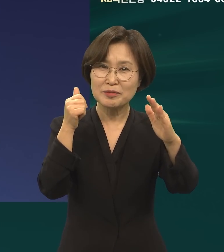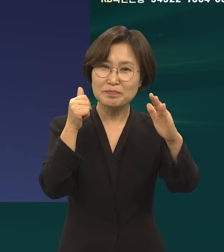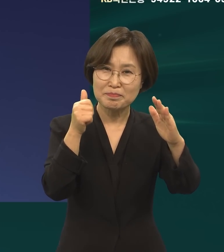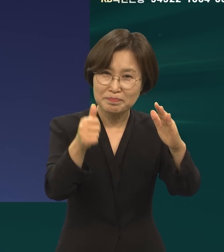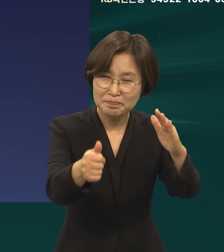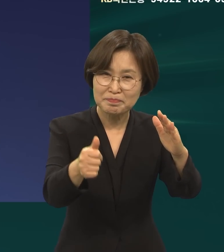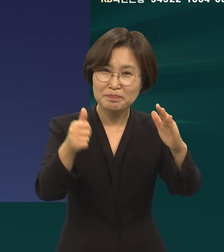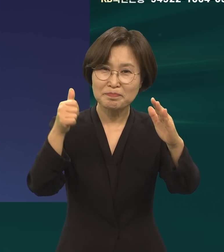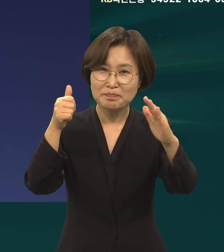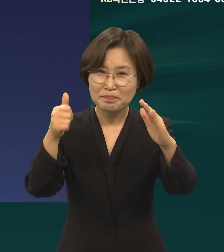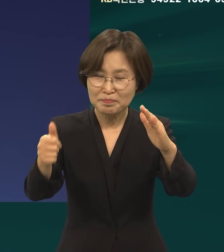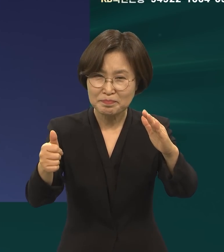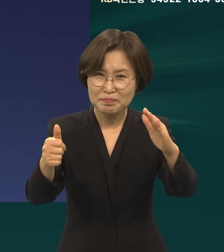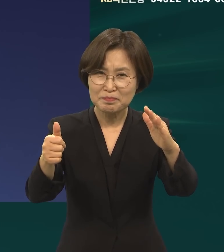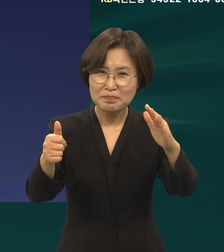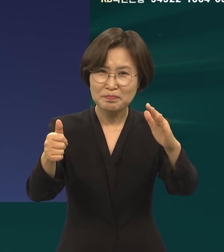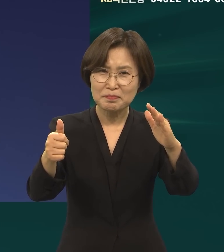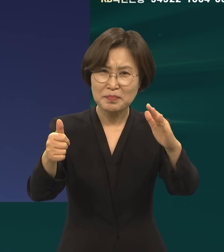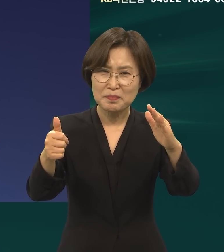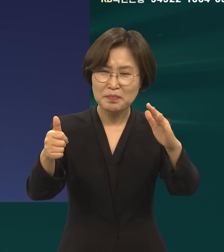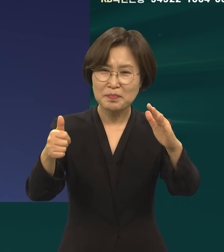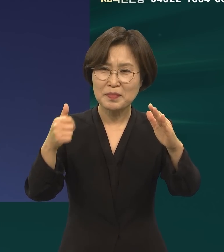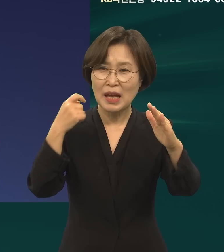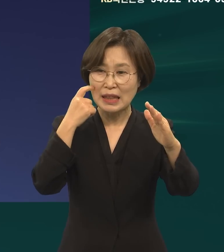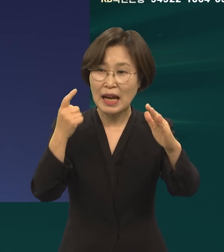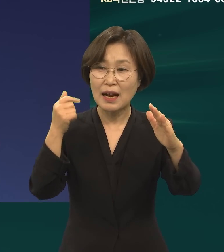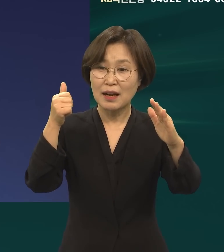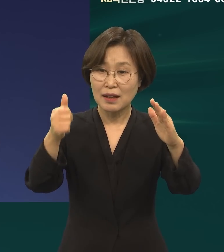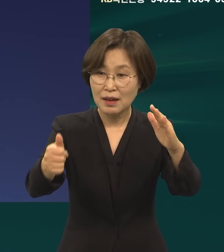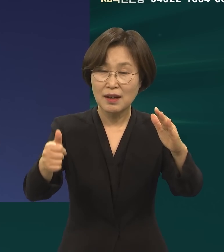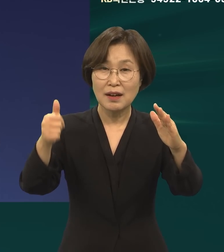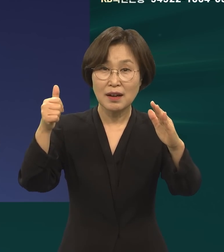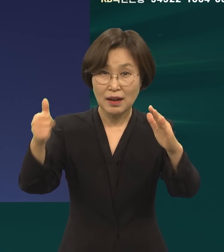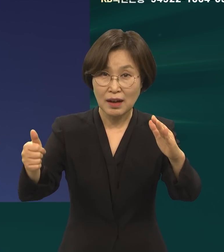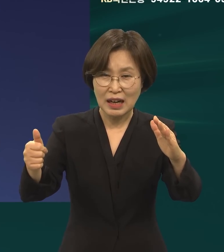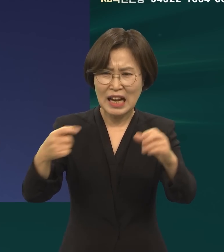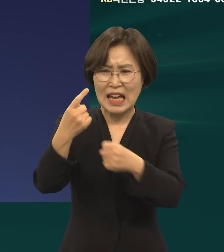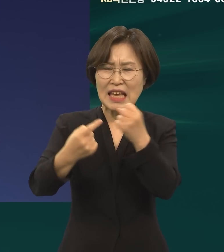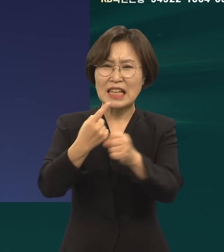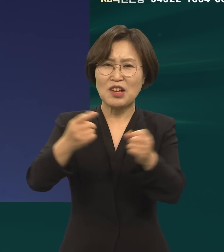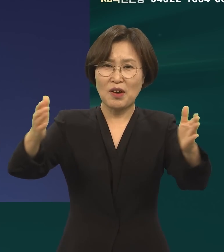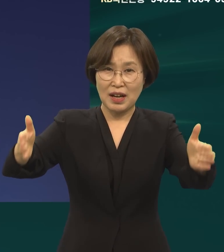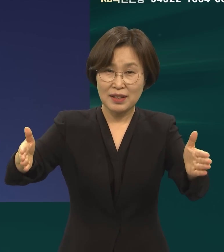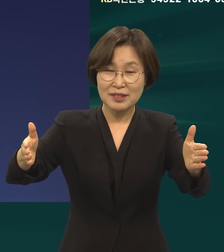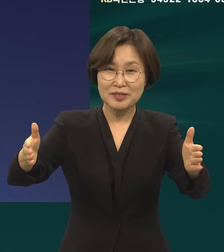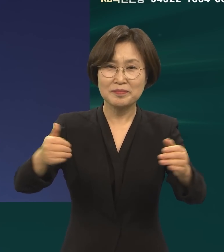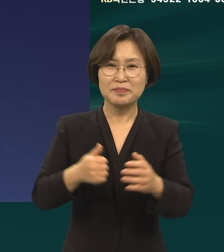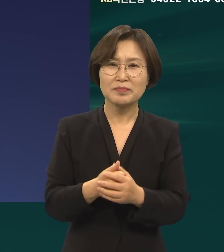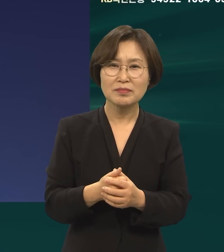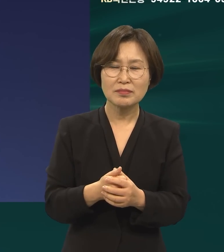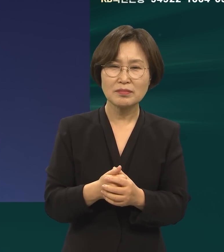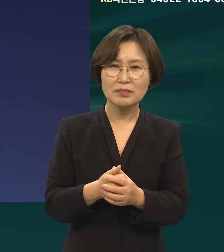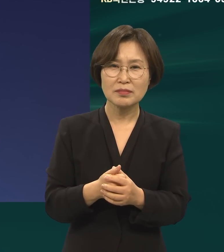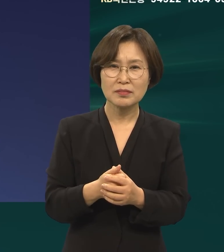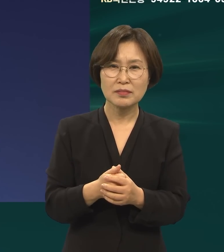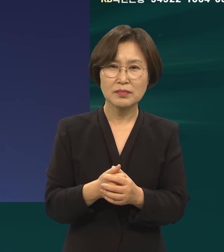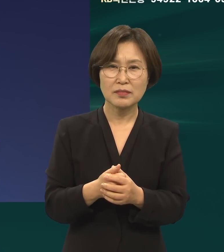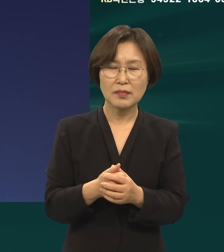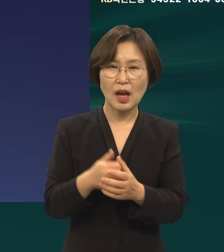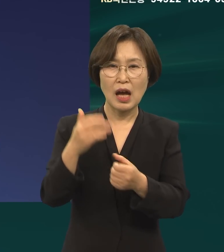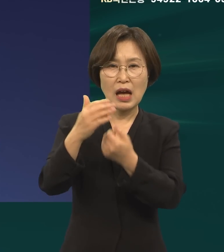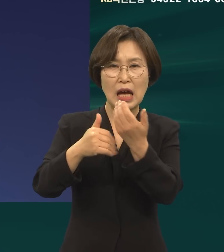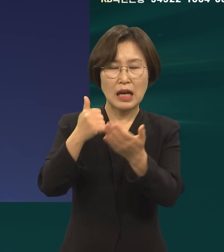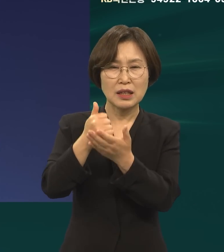번씩 일주일에 한 번씩 가다가 이제 마지막에 한 달에 한 번씩 가는데 이렇게 일주일에 한 번씩 가다 보면 이런 일이 벌어진대요. 하나님을